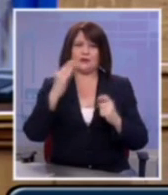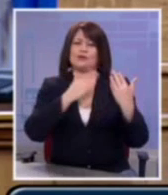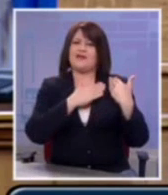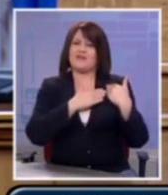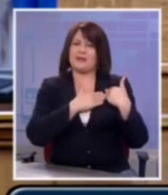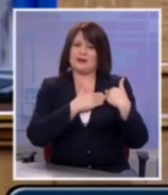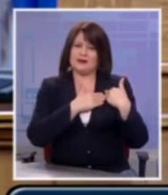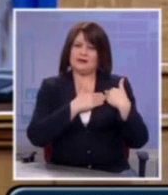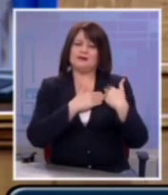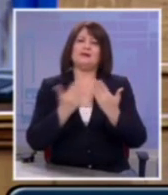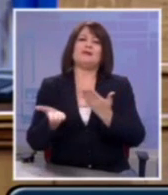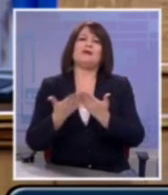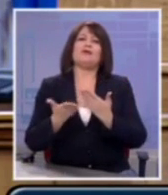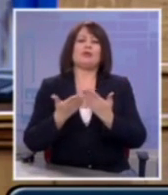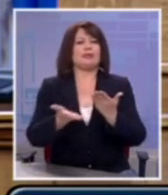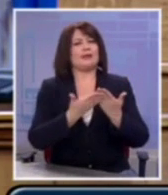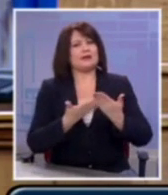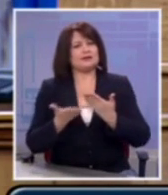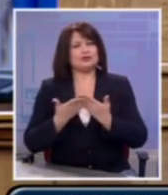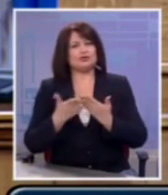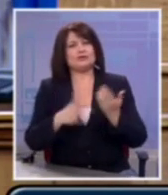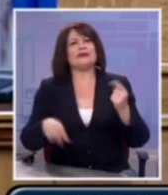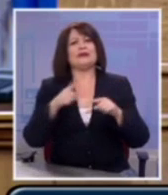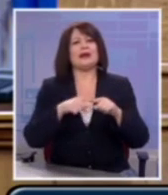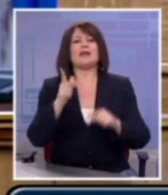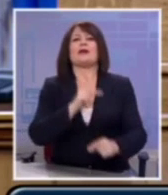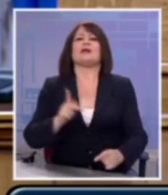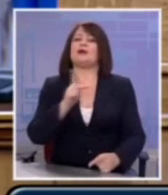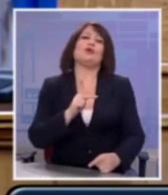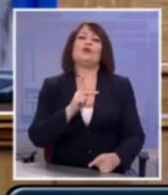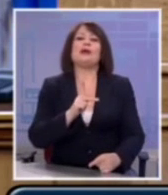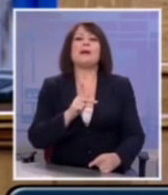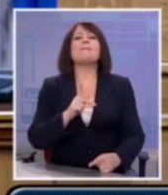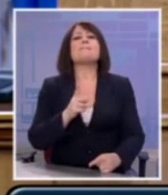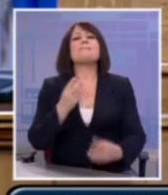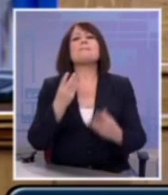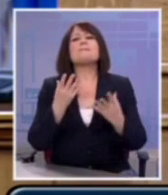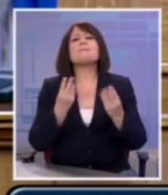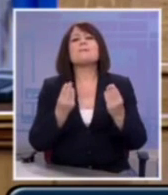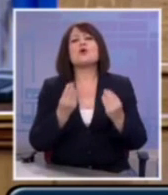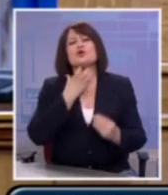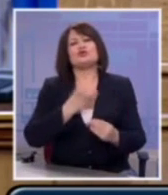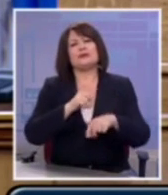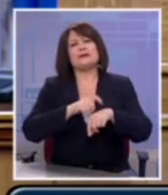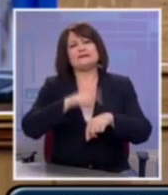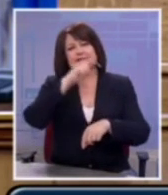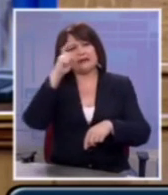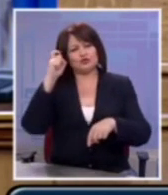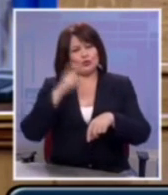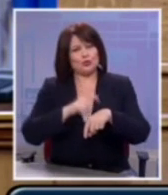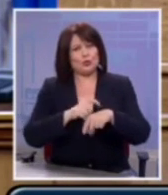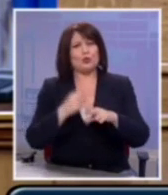ευθύνη να συνδράμουν την χώρα και την κοινωνία σε μια πάρα πολύ κρίσιμη στιγμή και σε